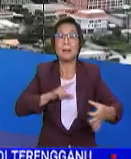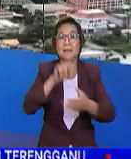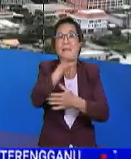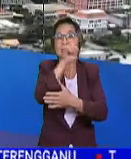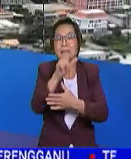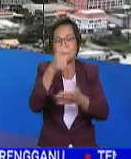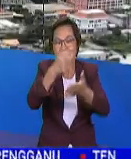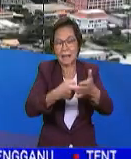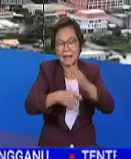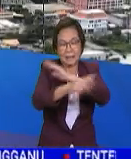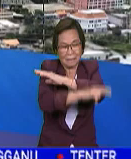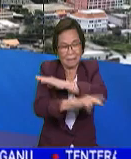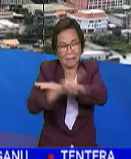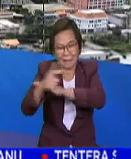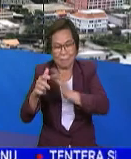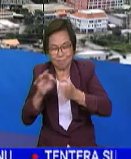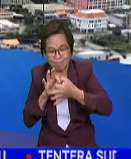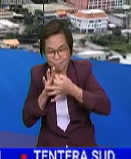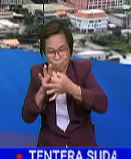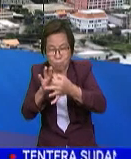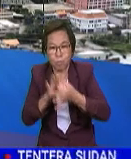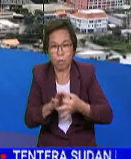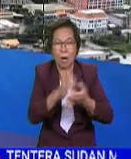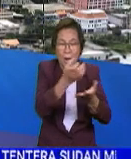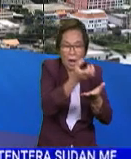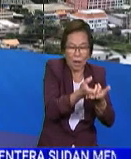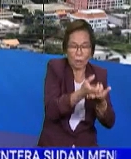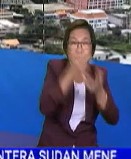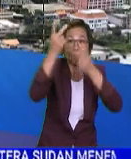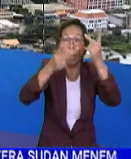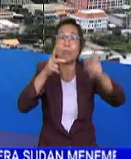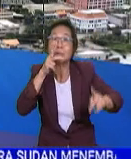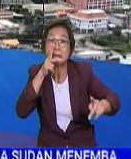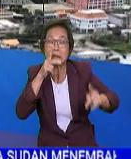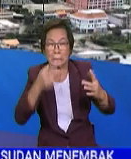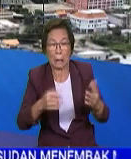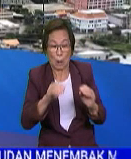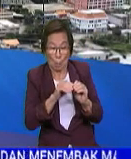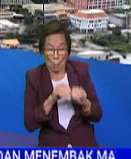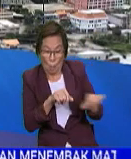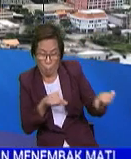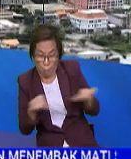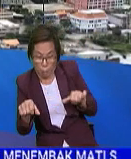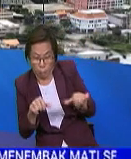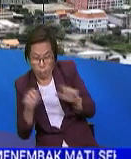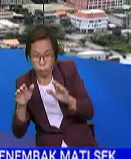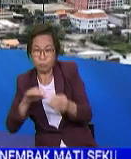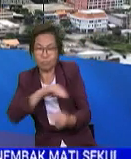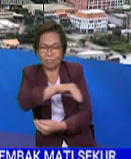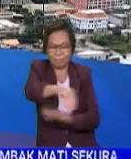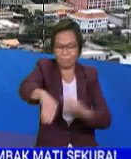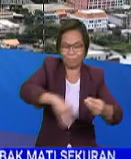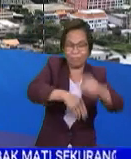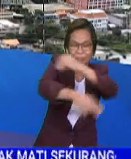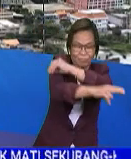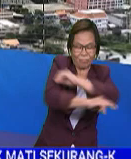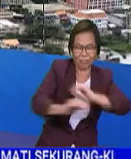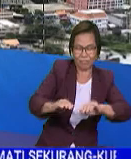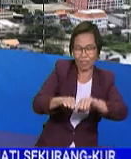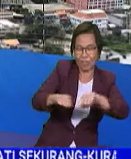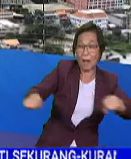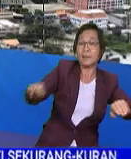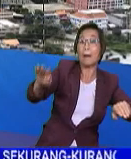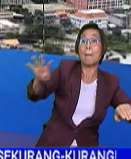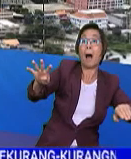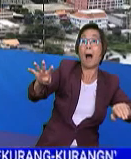lain sektor ekonomi dan pelancongan di Kedah mulai rancak dengan peralihan negeri ini ke fasa